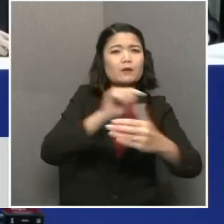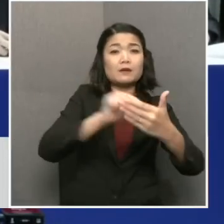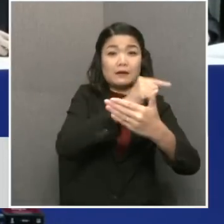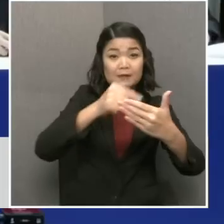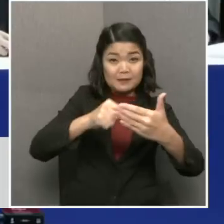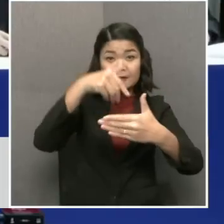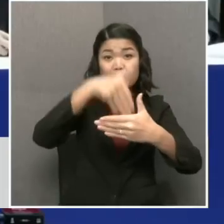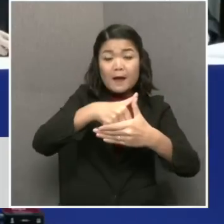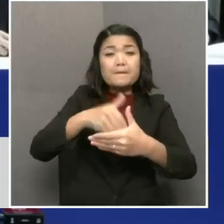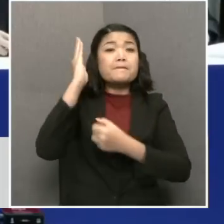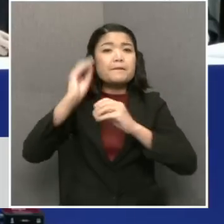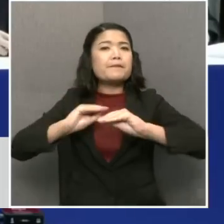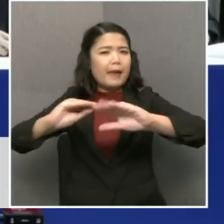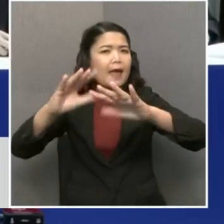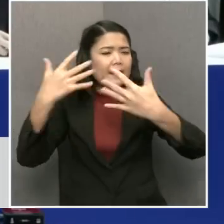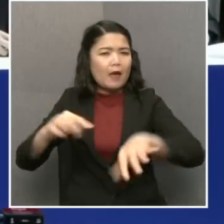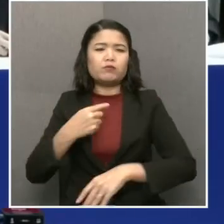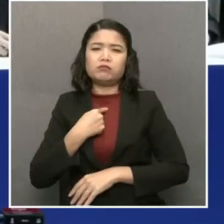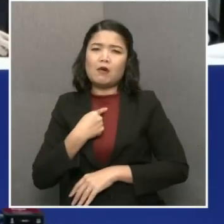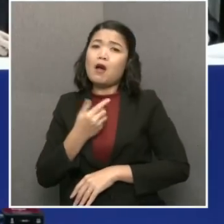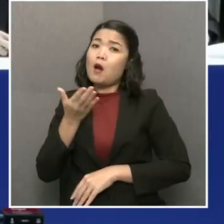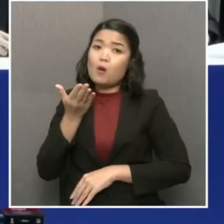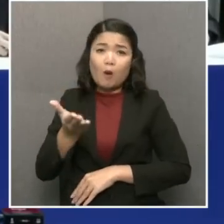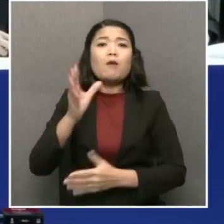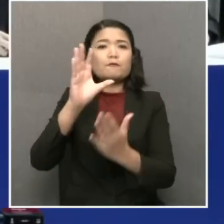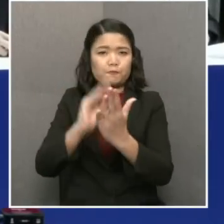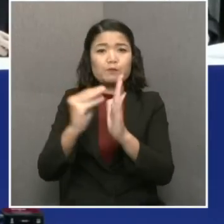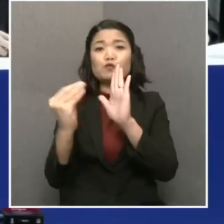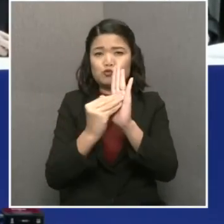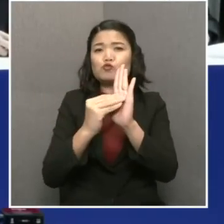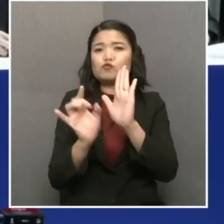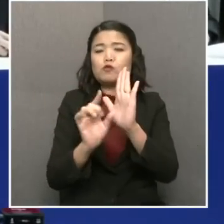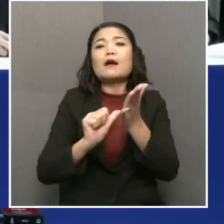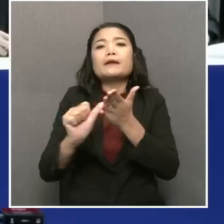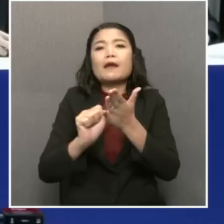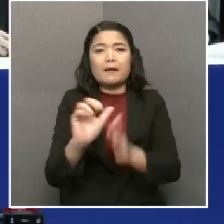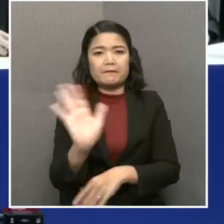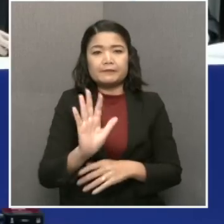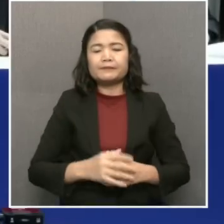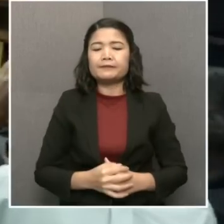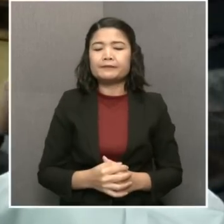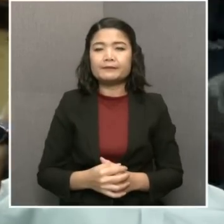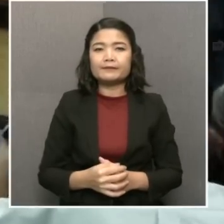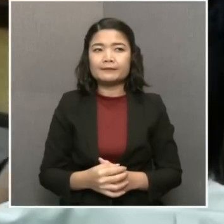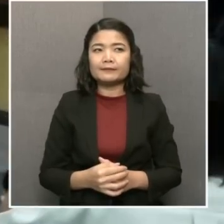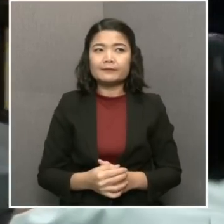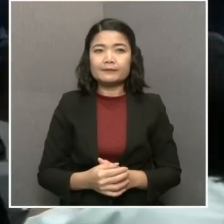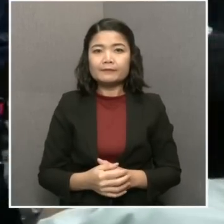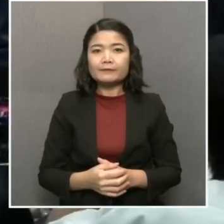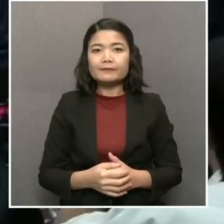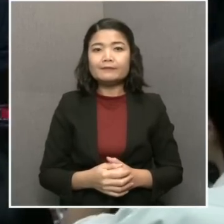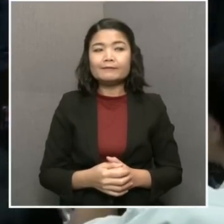ครับในเวทีฐานะต่างๆว่าเราขอคงไว้และไม่มีการแก้ไขแต่อย่างใด